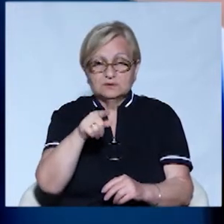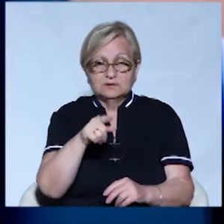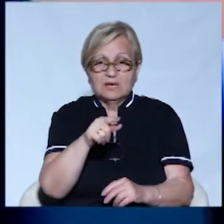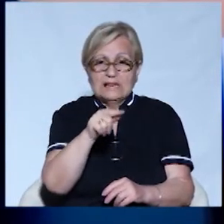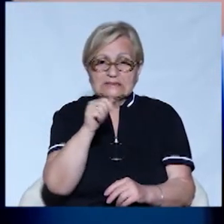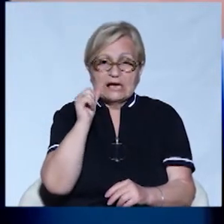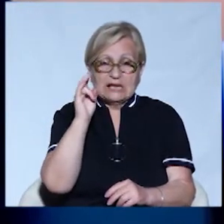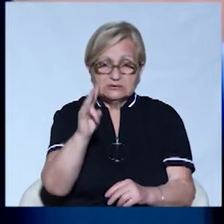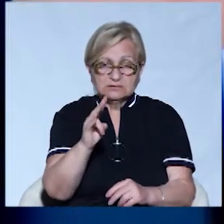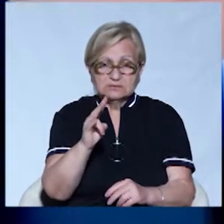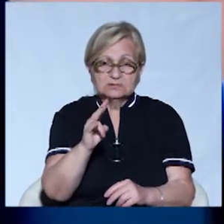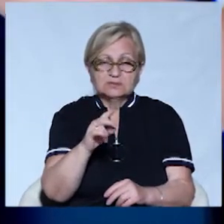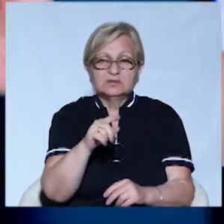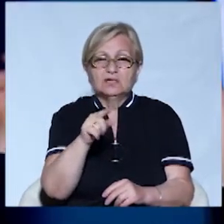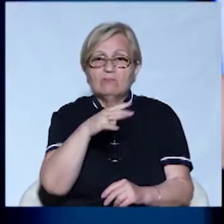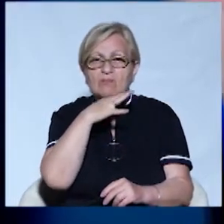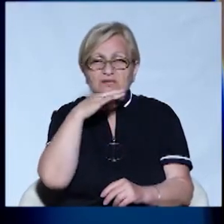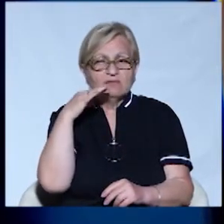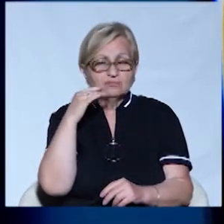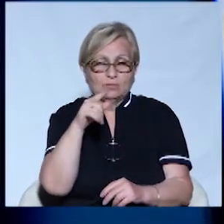არის მრავლობითის ნიშანი